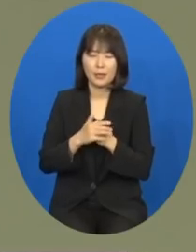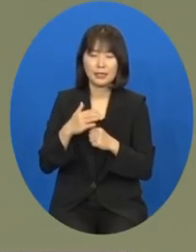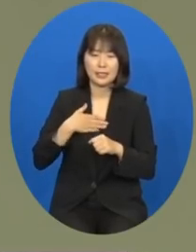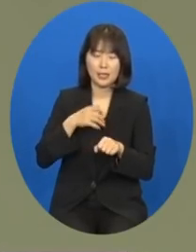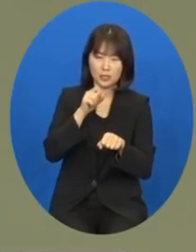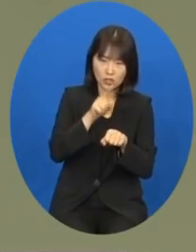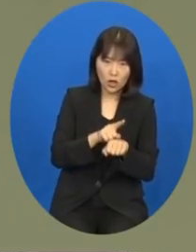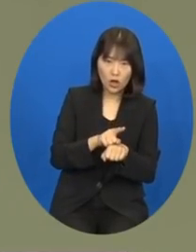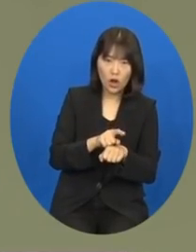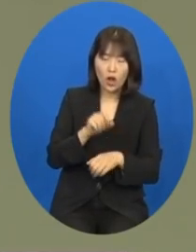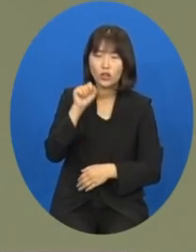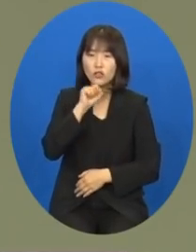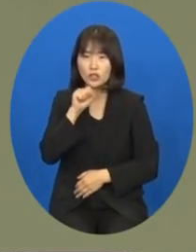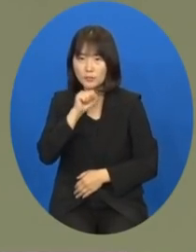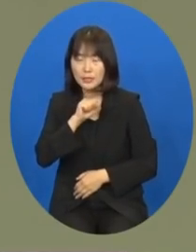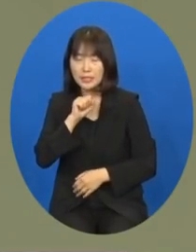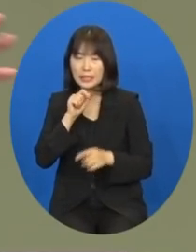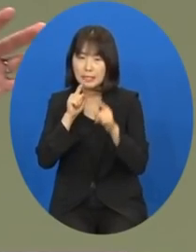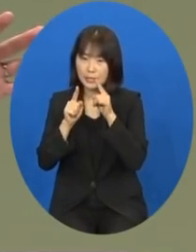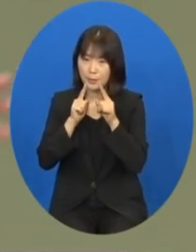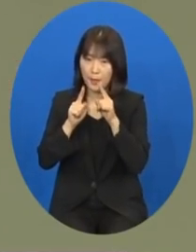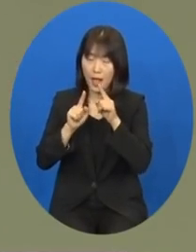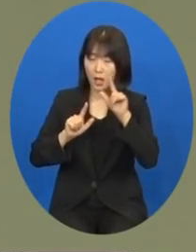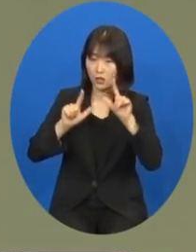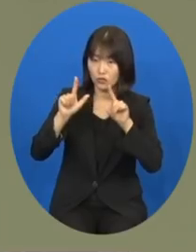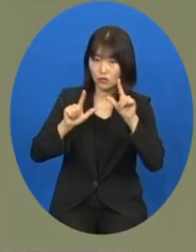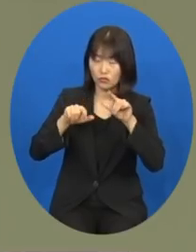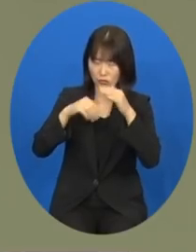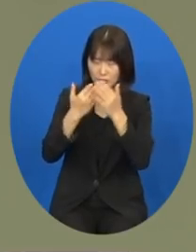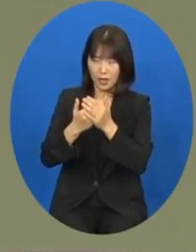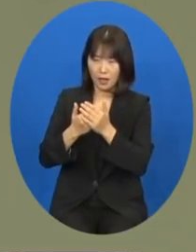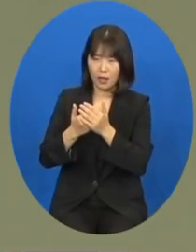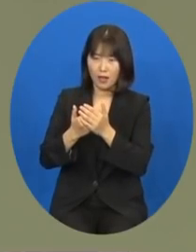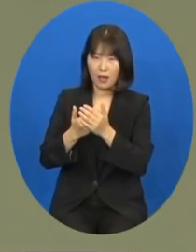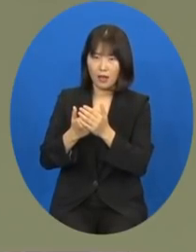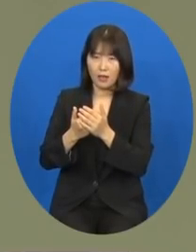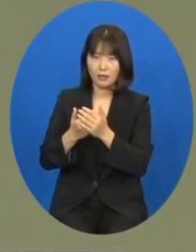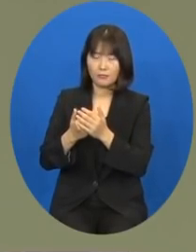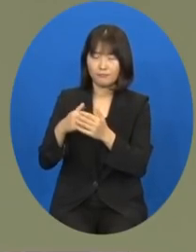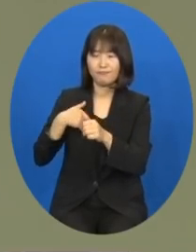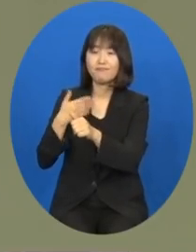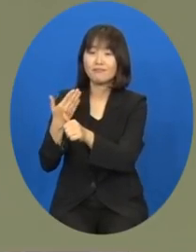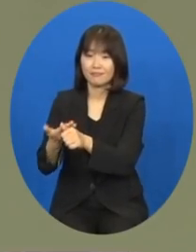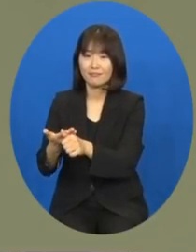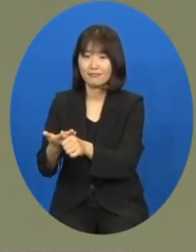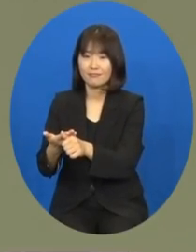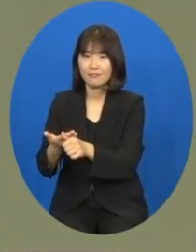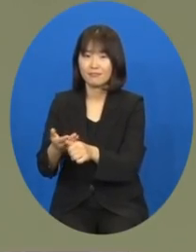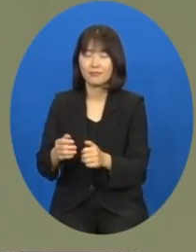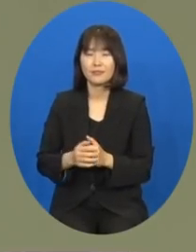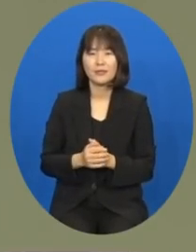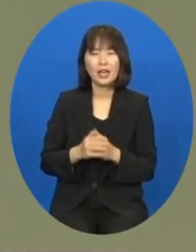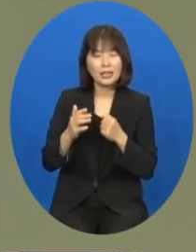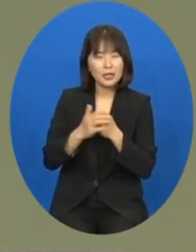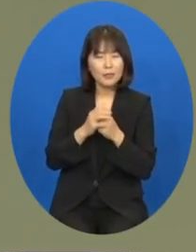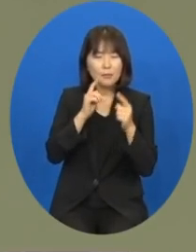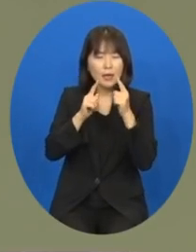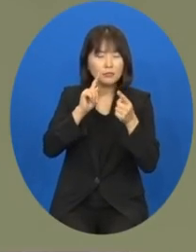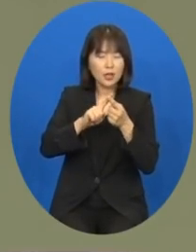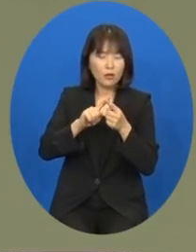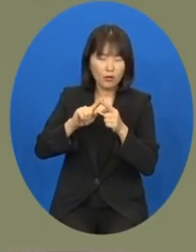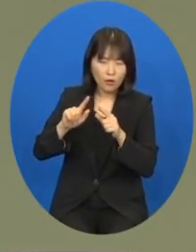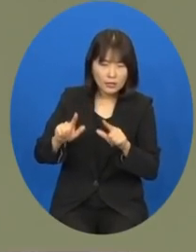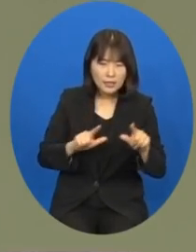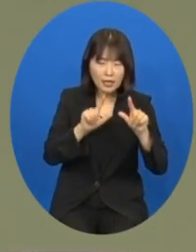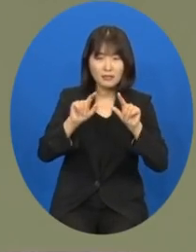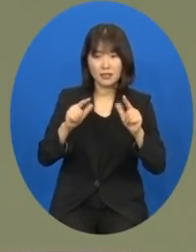저의 말투나 모든 것이 다 이제 알려지게 되죠 4 그렇기 때문에 정말 말씀대로 살지 않으면 이거는